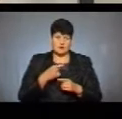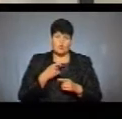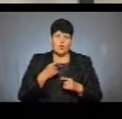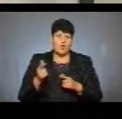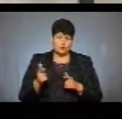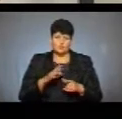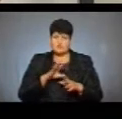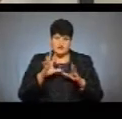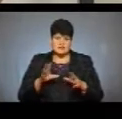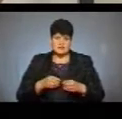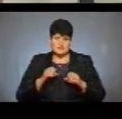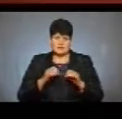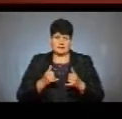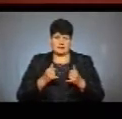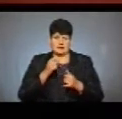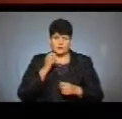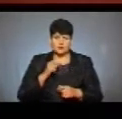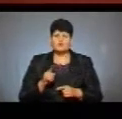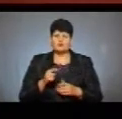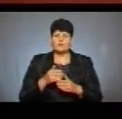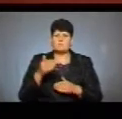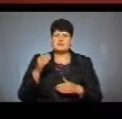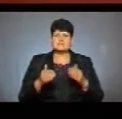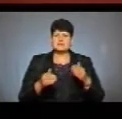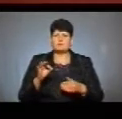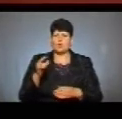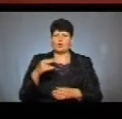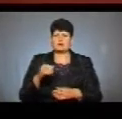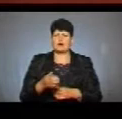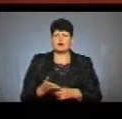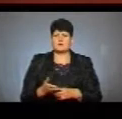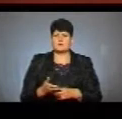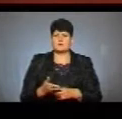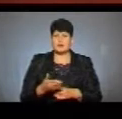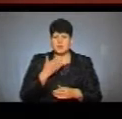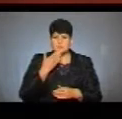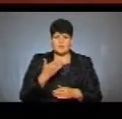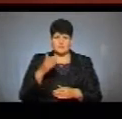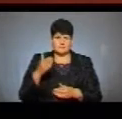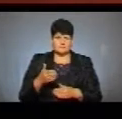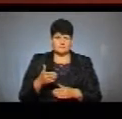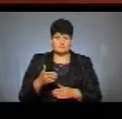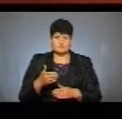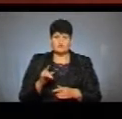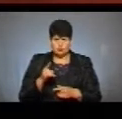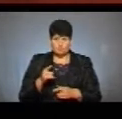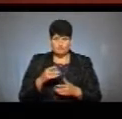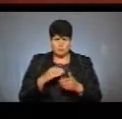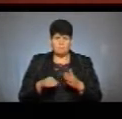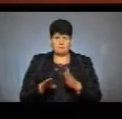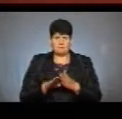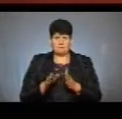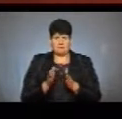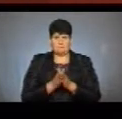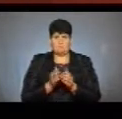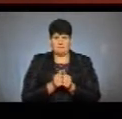все заради України. Чому під стінами ОДА? І знову ж таки запитують і в коментарях, і я вас запитую, тому що... Чому під стінами ОДА? Так, чому під стінами